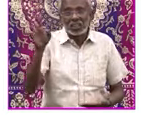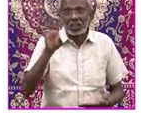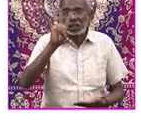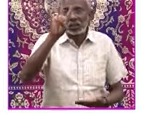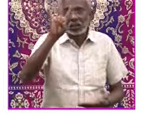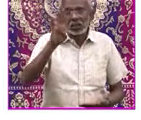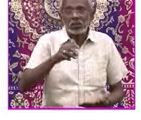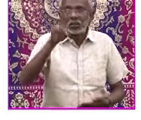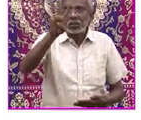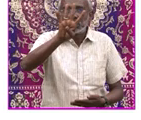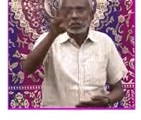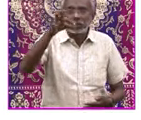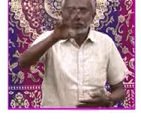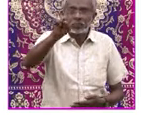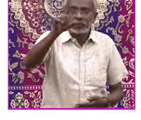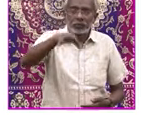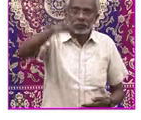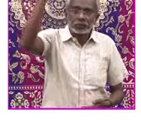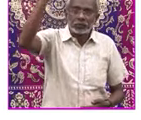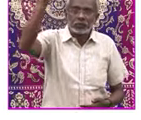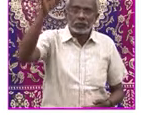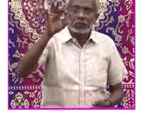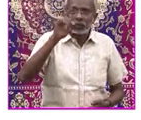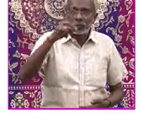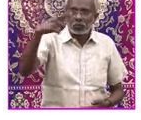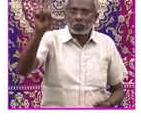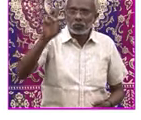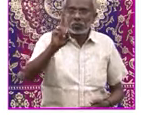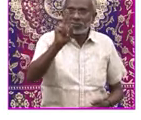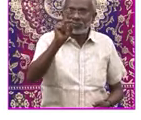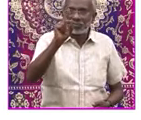எப்படி பிரிக்கலாம்? வெம்மை குட்டல் கறி.